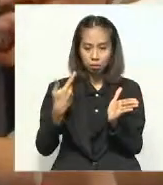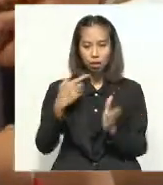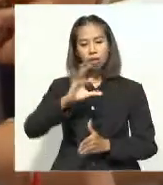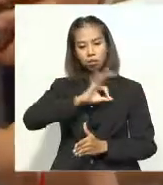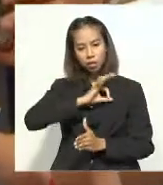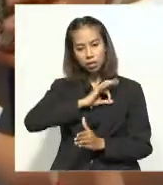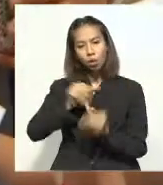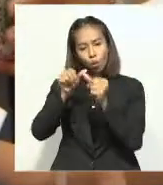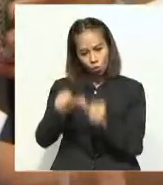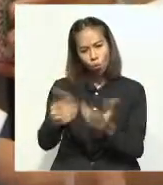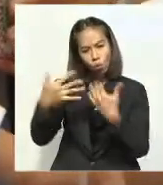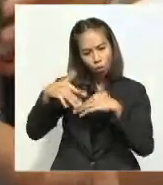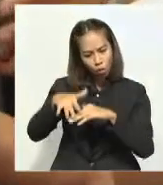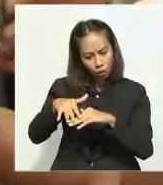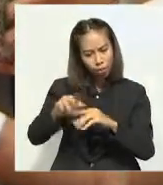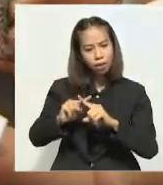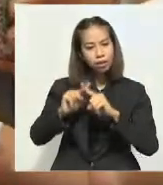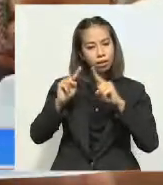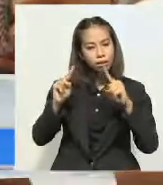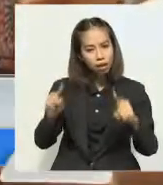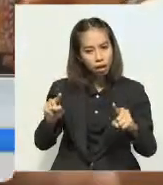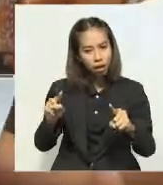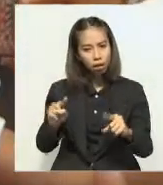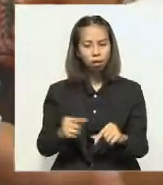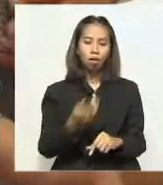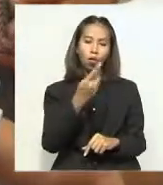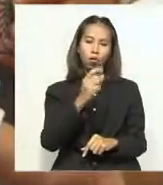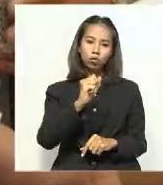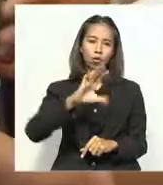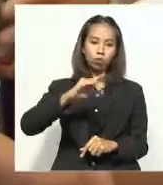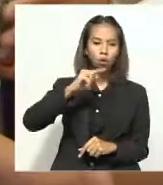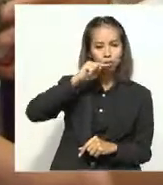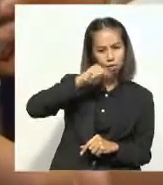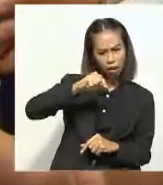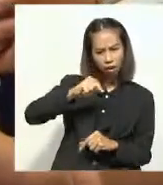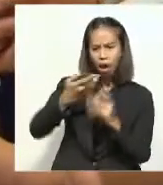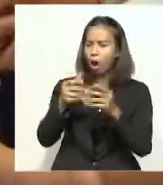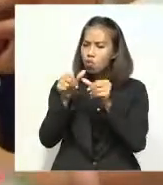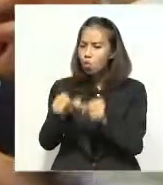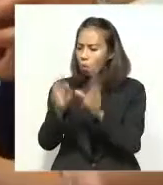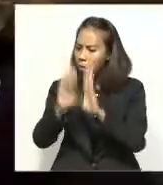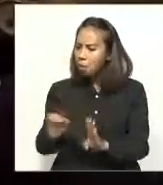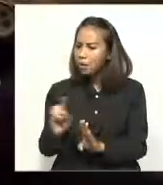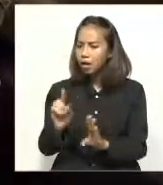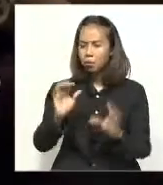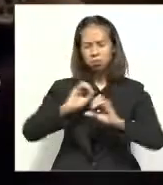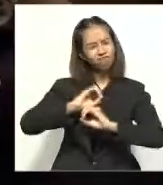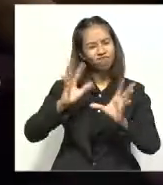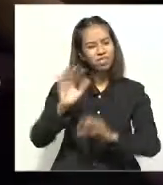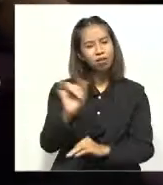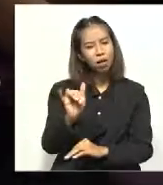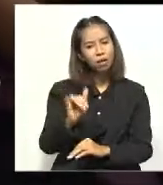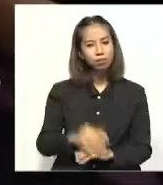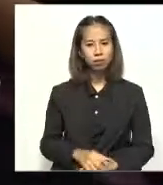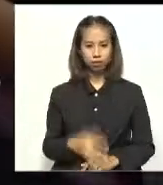ขวางแต่ไม่ได้บอกไว้ในคำสั่งของคสช.ว่าให้มีลักษณะแบบไหนอย่างไรไม่ชัดเจน การ